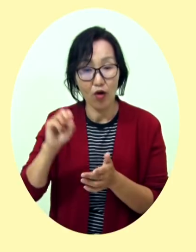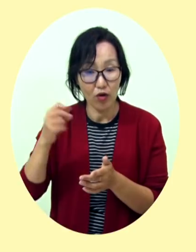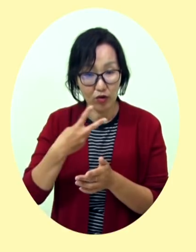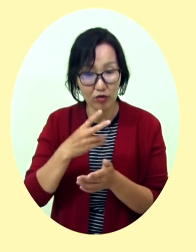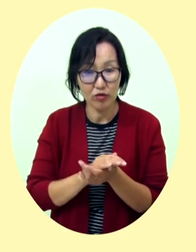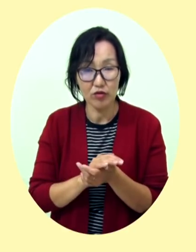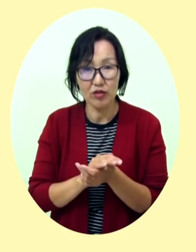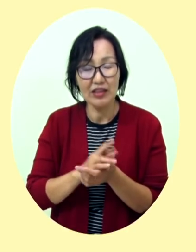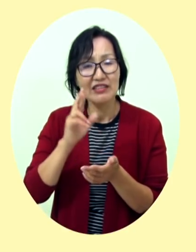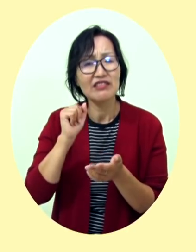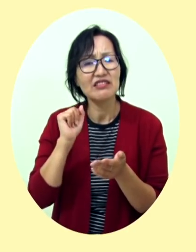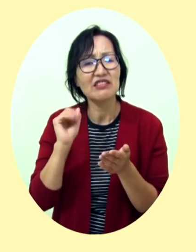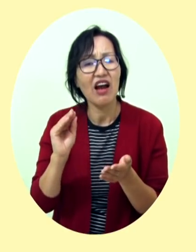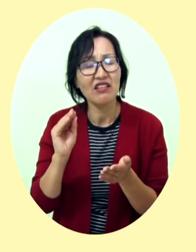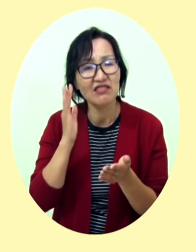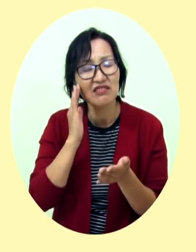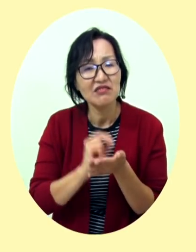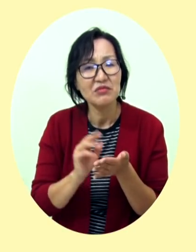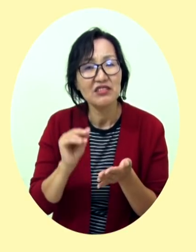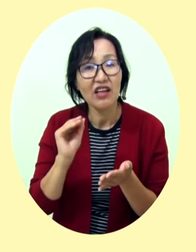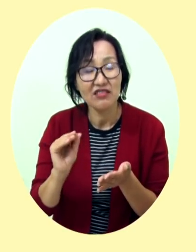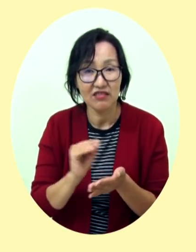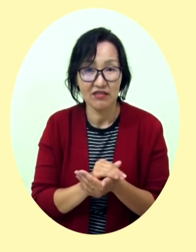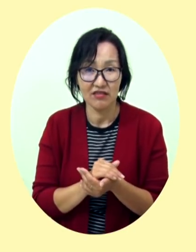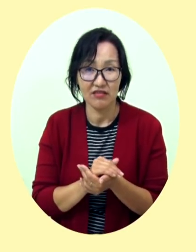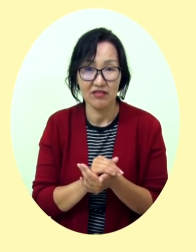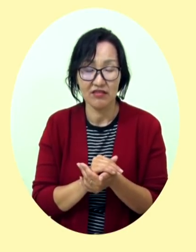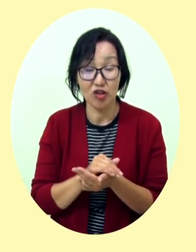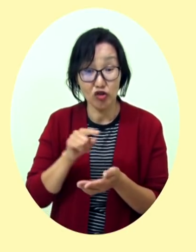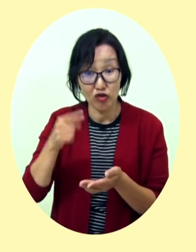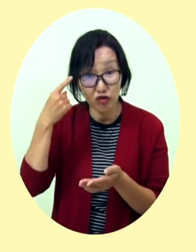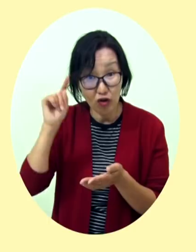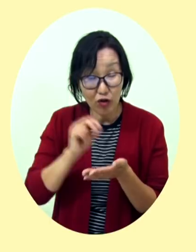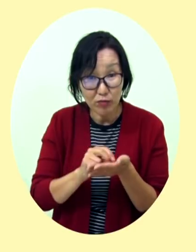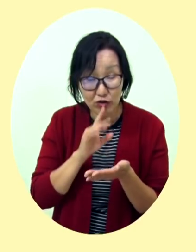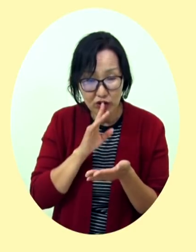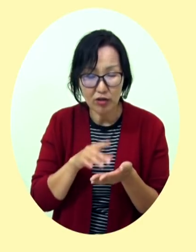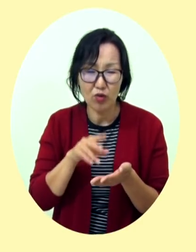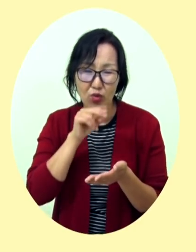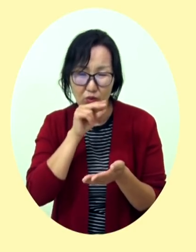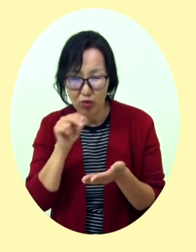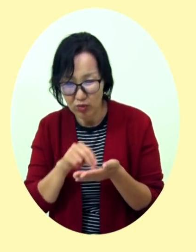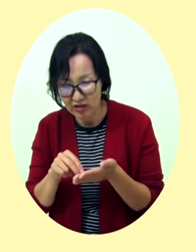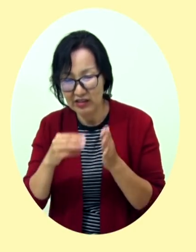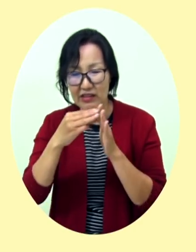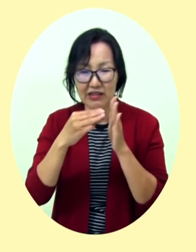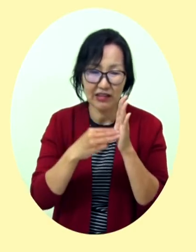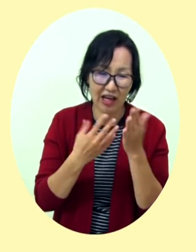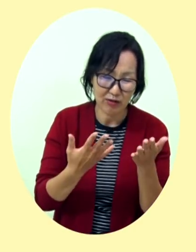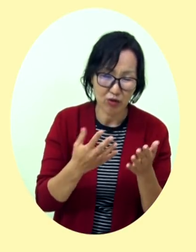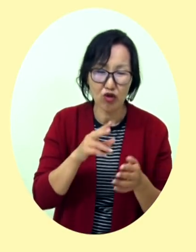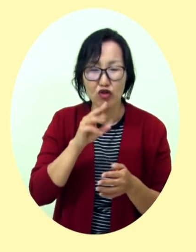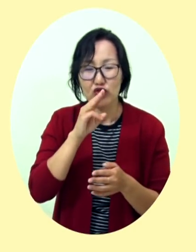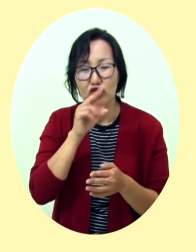Хоёрдугаарт нь яаж бичих вэ? Бид нар зохион бичгтээ хүүр нэмж,